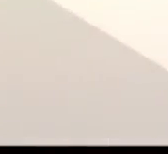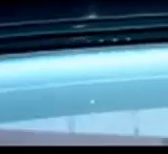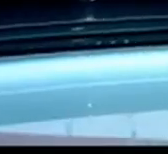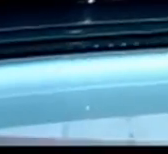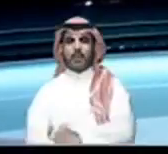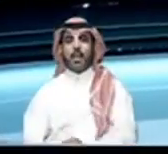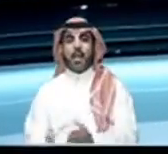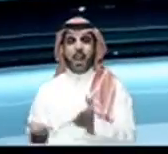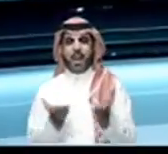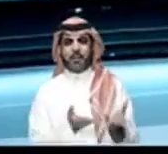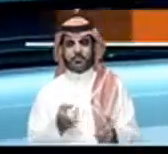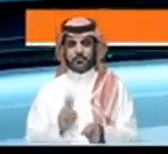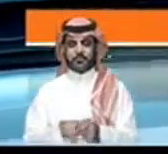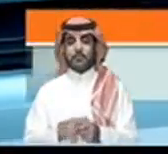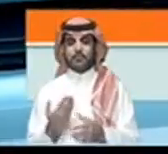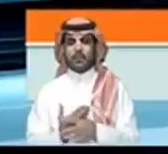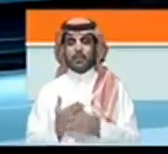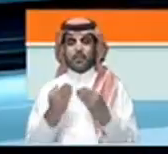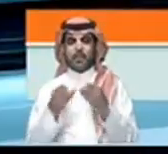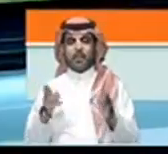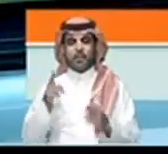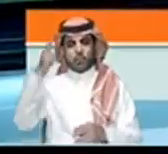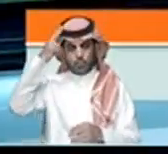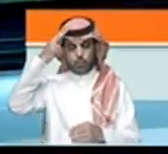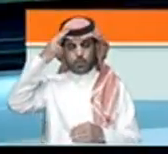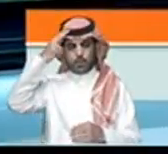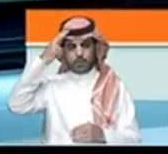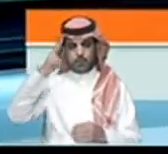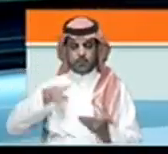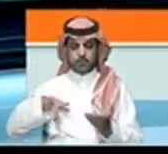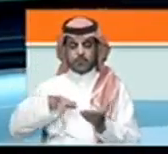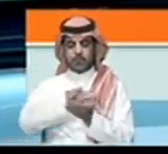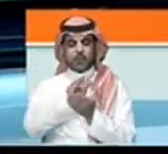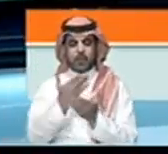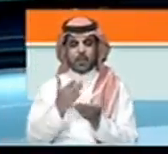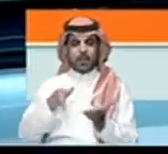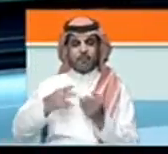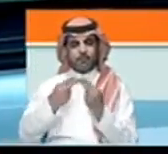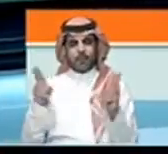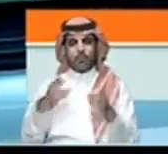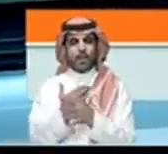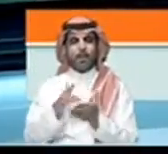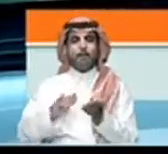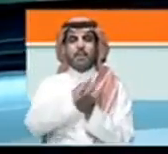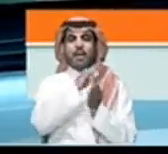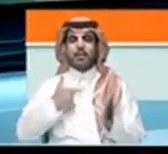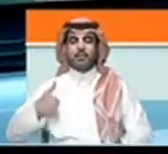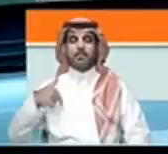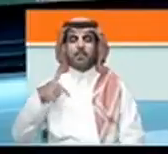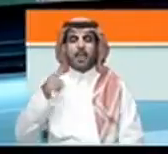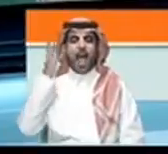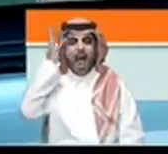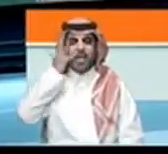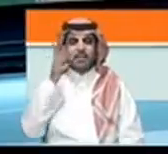اهلا بكم من جديد اطلقت الخطوط الجويه العربيه السعوديه اليوم اولى رحلاتها الى مطار خليج اليوم